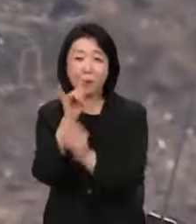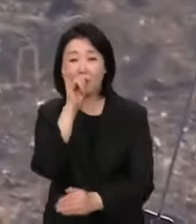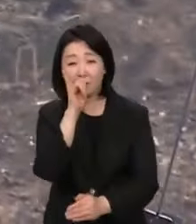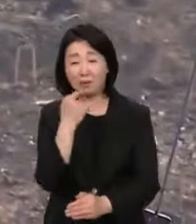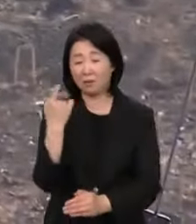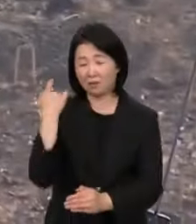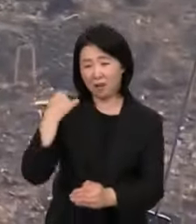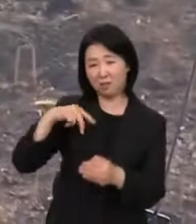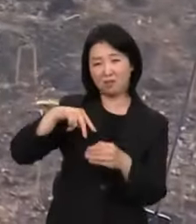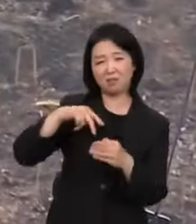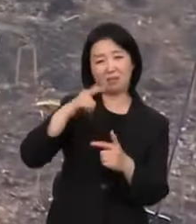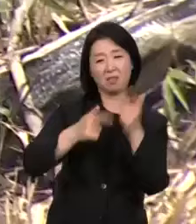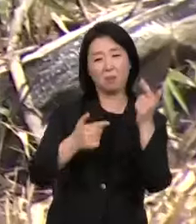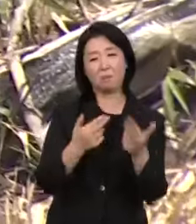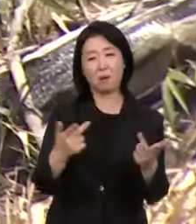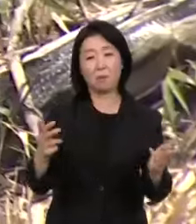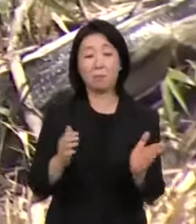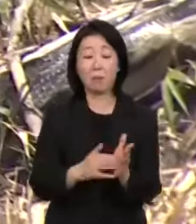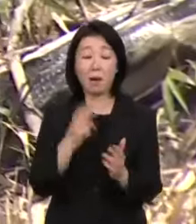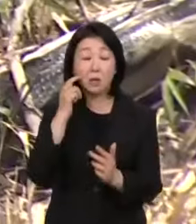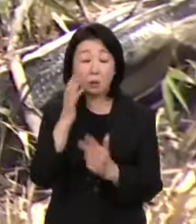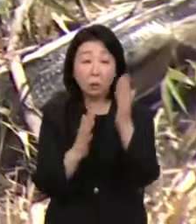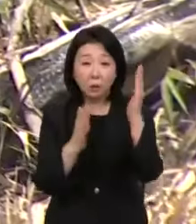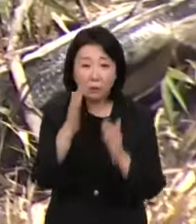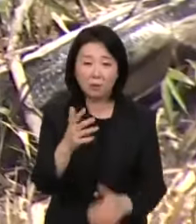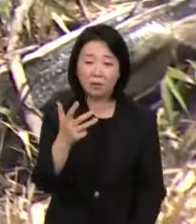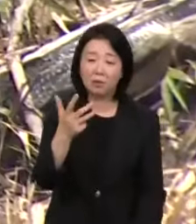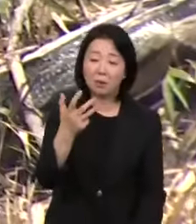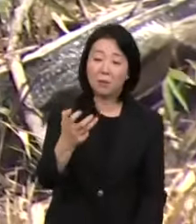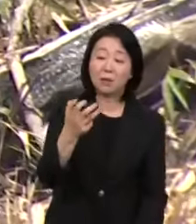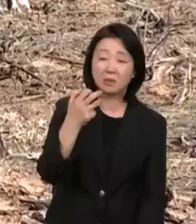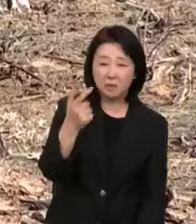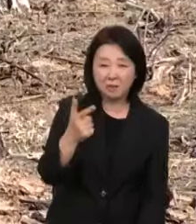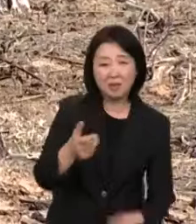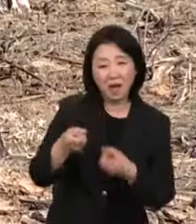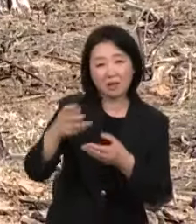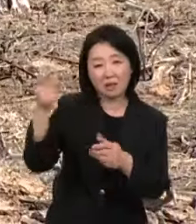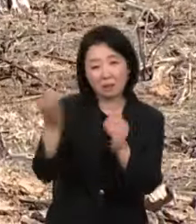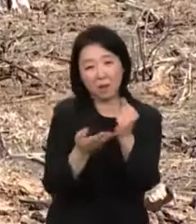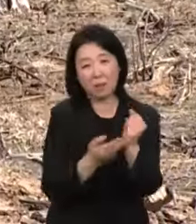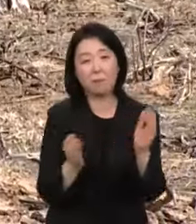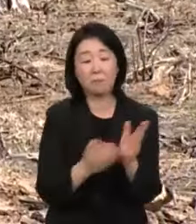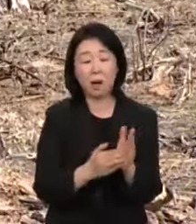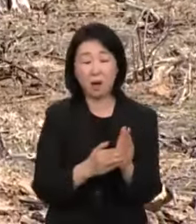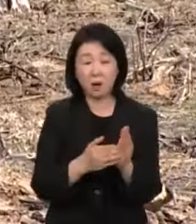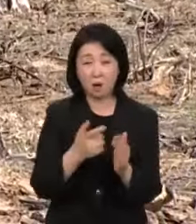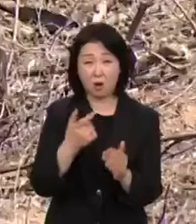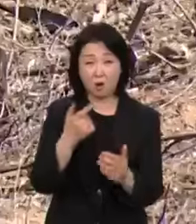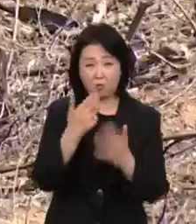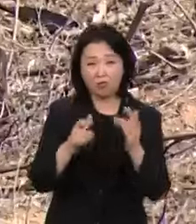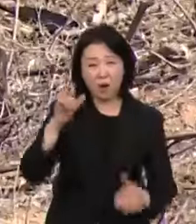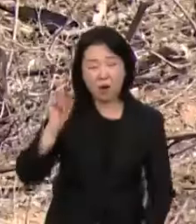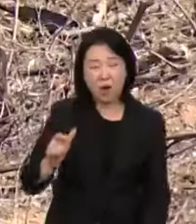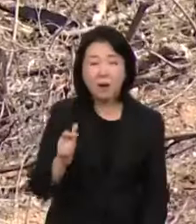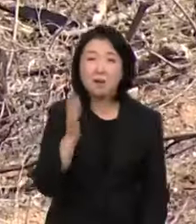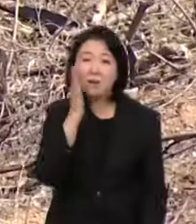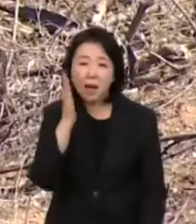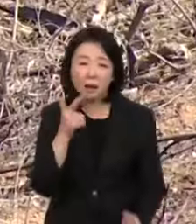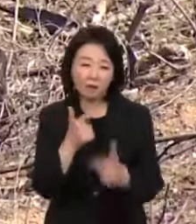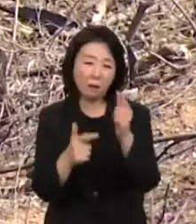산이 벌거벗었습니다. 소나무 숲 87헥타르를 베어냈고 그보단 불에 강한 화렵술 이제 심고